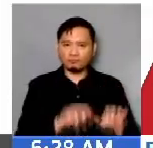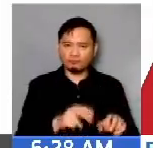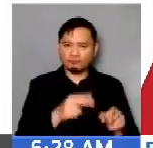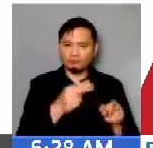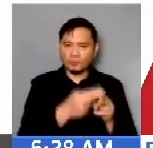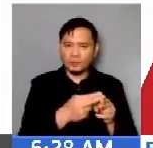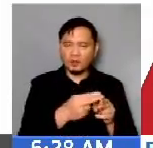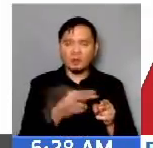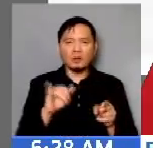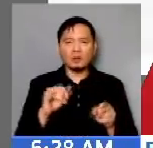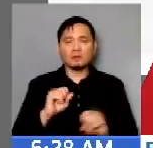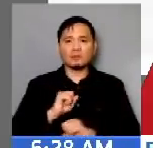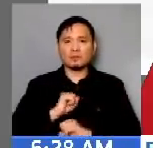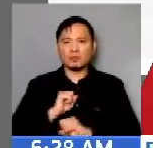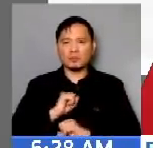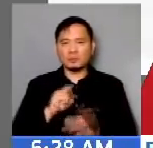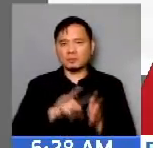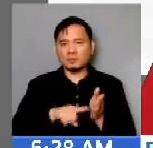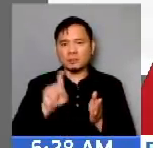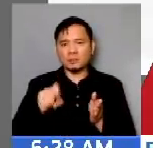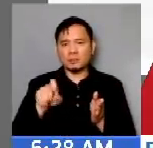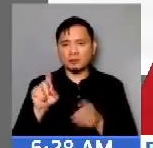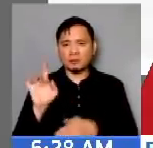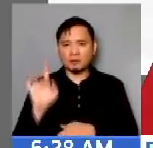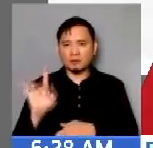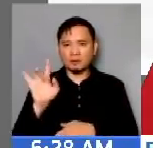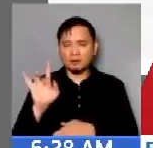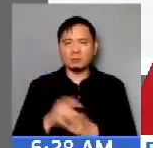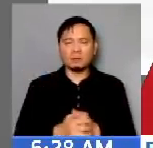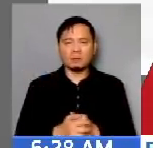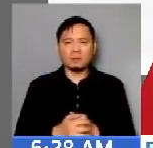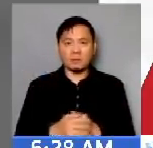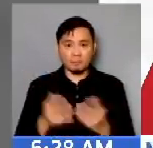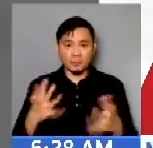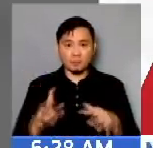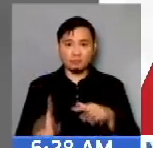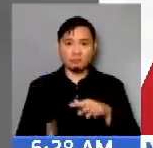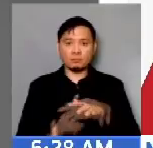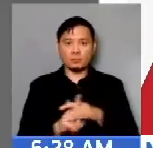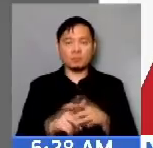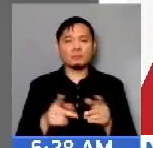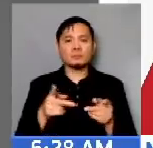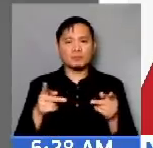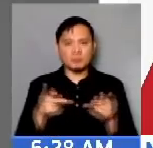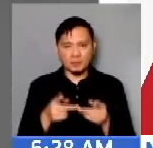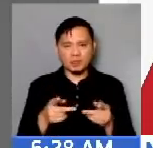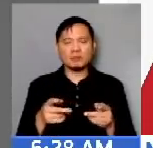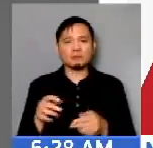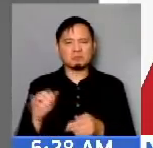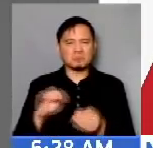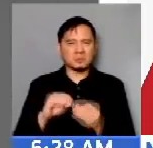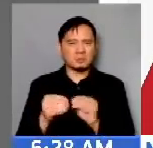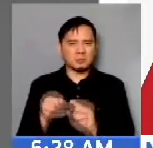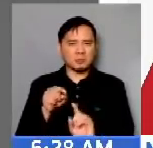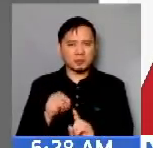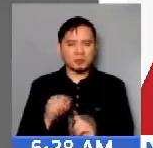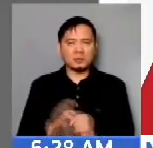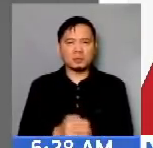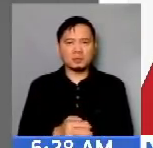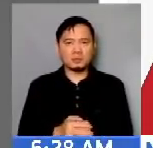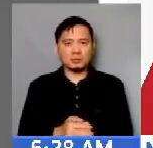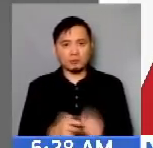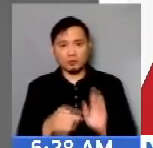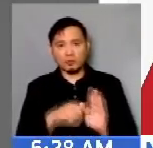kailangan i-click. Pagkatapos ay lalabas na ang polling place at precinct number at makikita rin dito kung deactivated o wala kang record sa